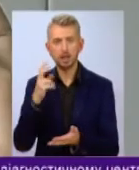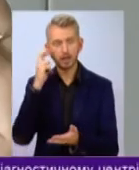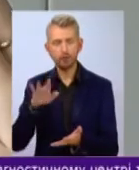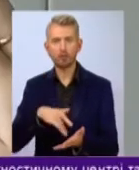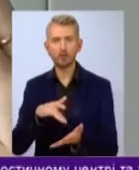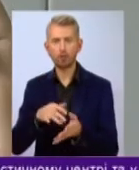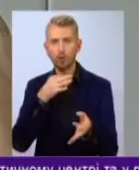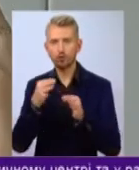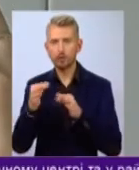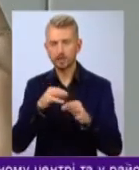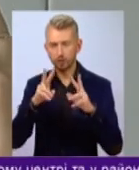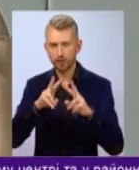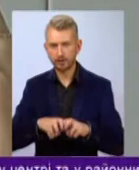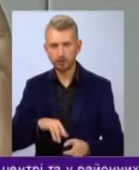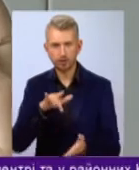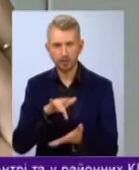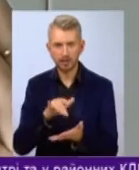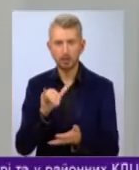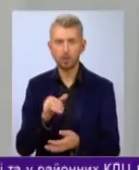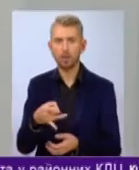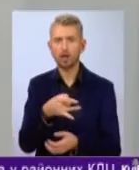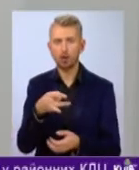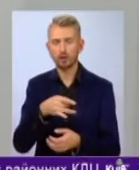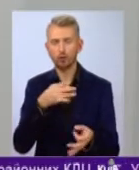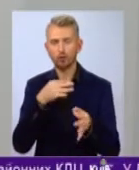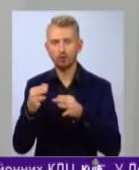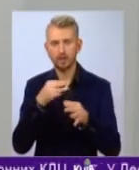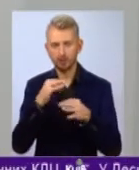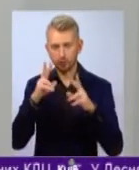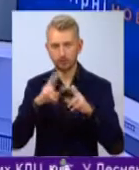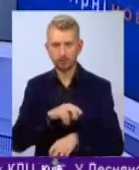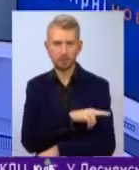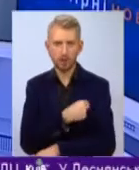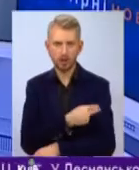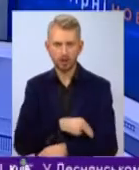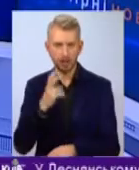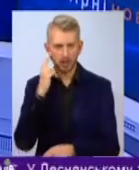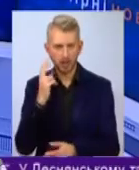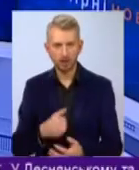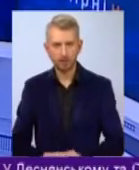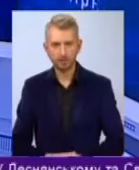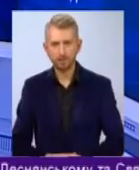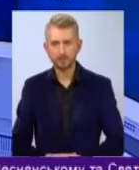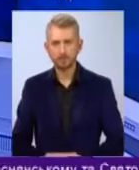міському консультативно-діагностичному центрі та у районних консультативно-діагностичних центрах столиці.